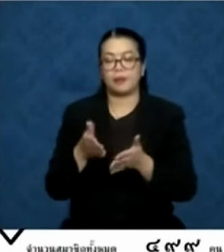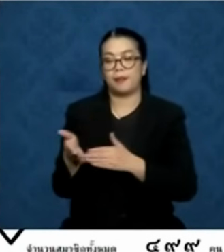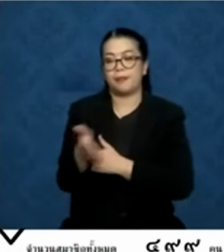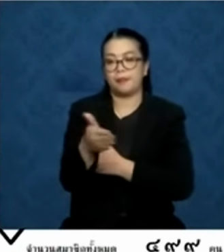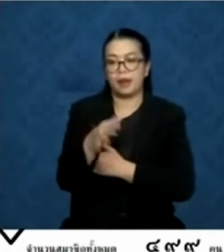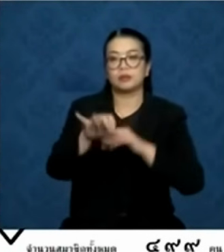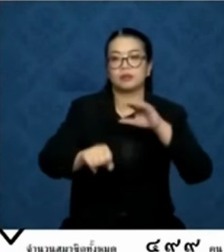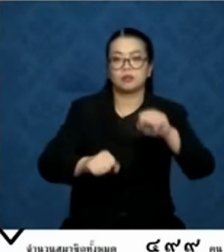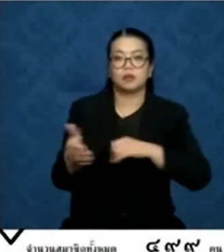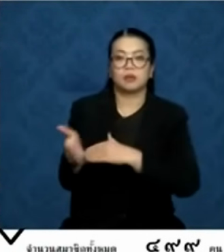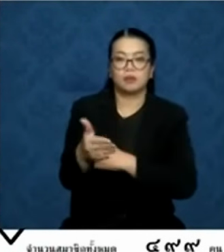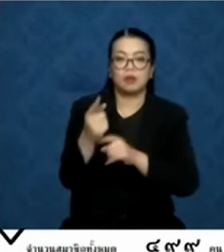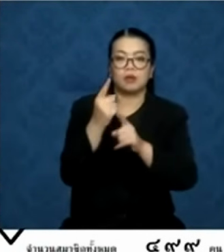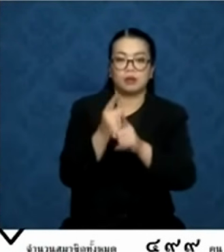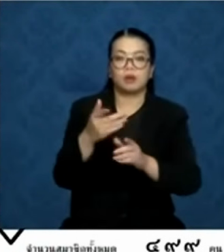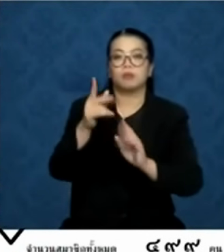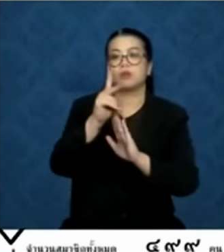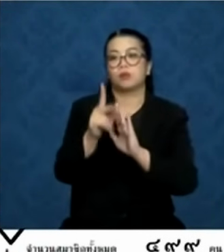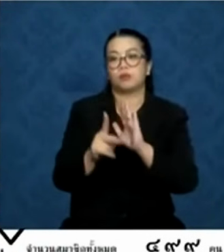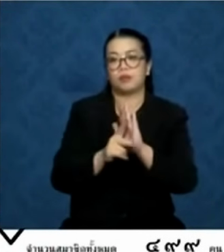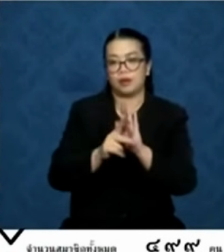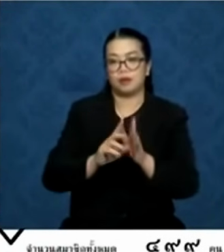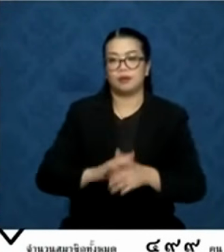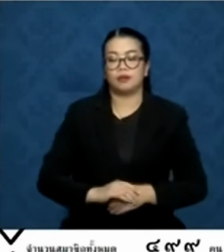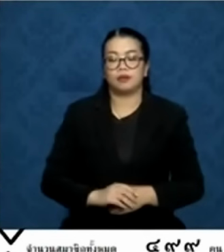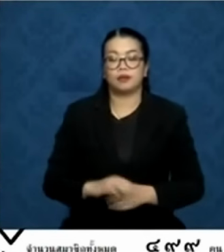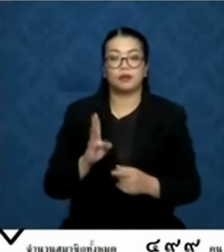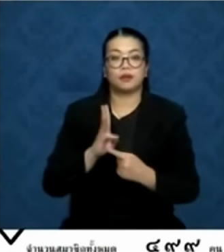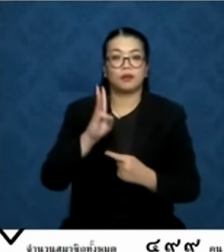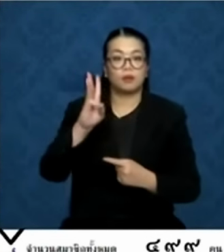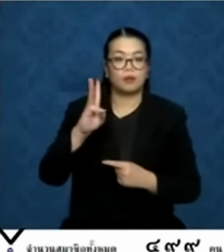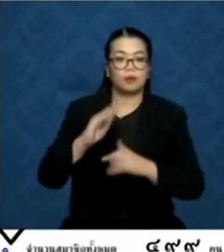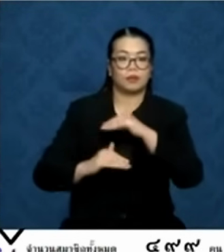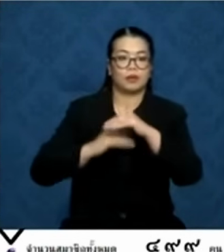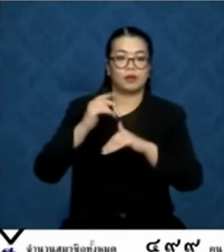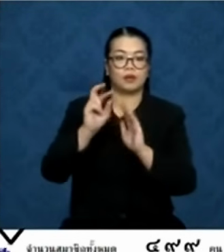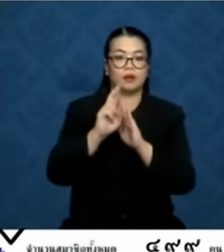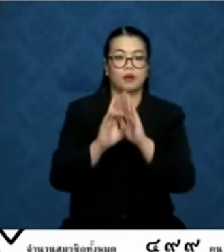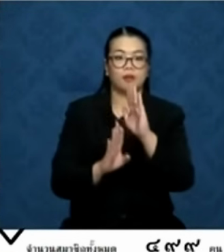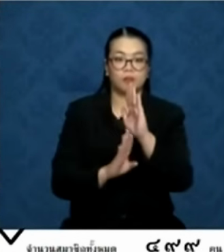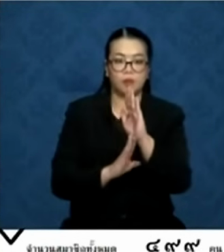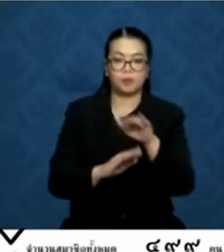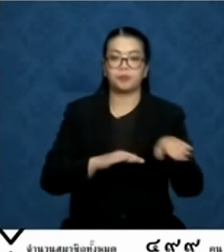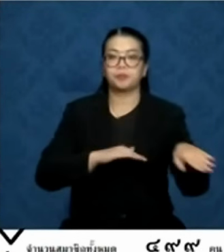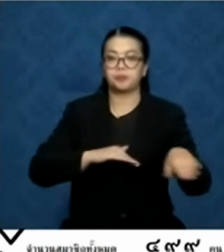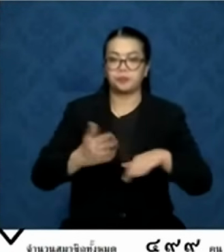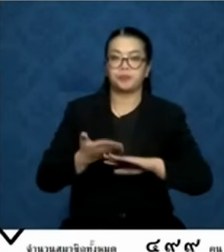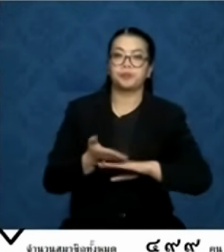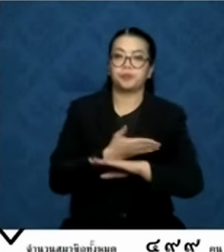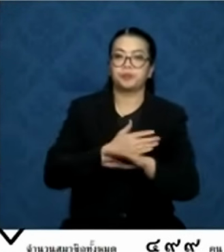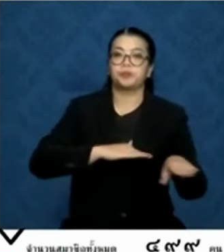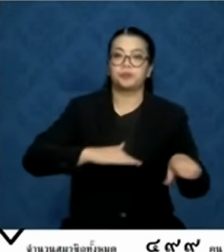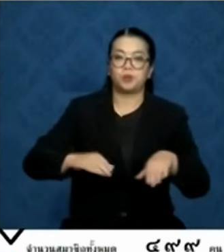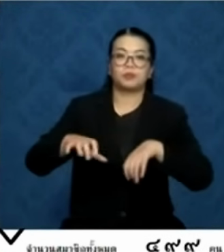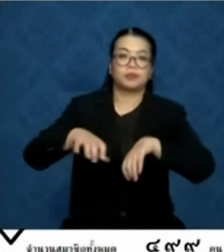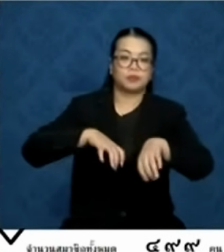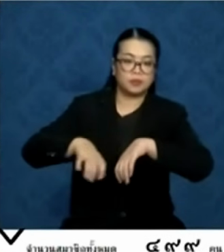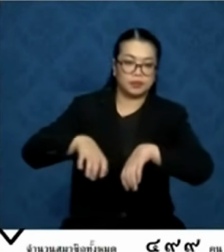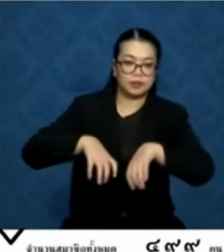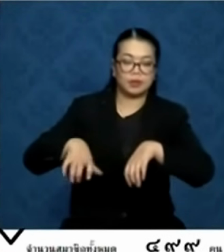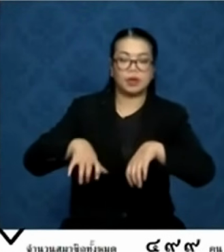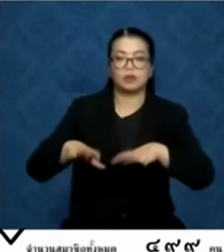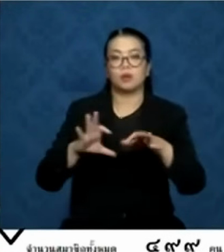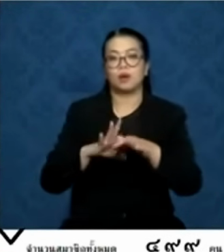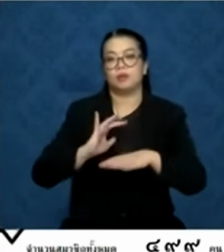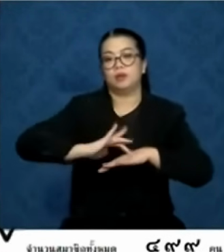ฎหมายข้อ 6การพัฒนาระบบการเตรียมพร้อมแห่งชาติและระบบบริหารจัดการภัยพิบั